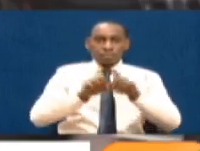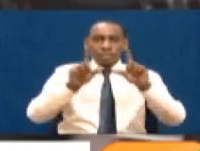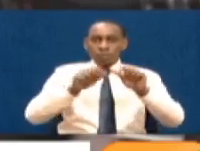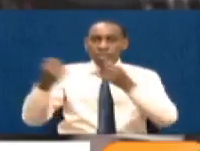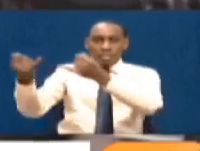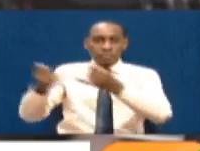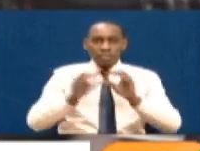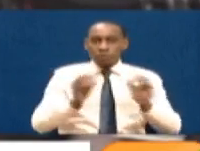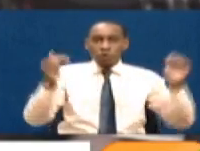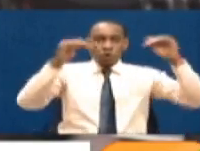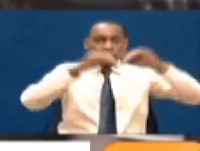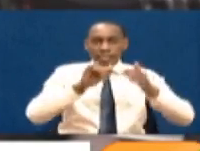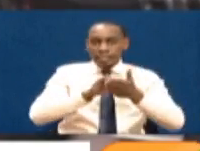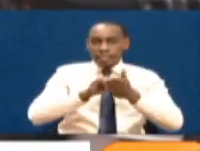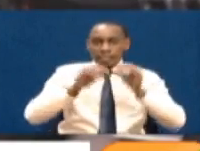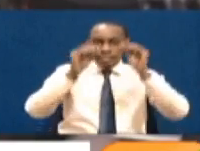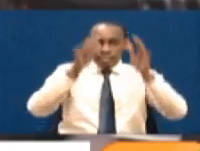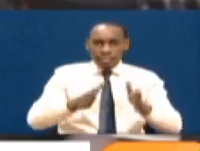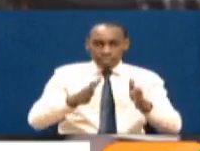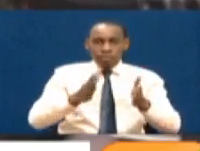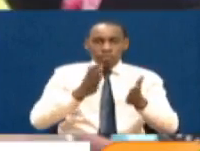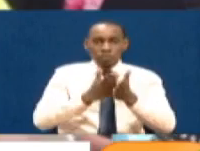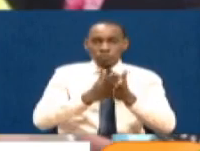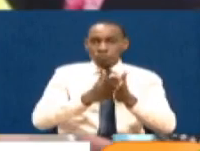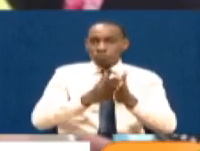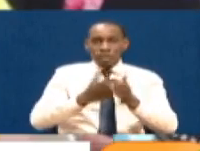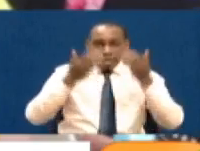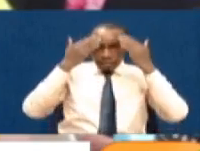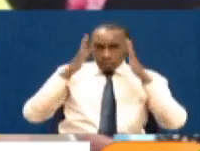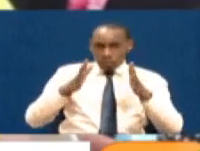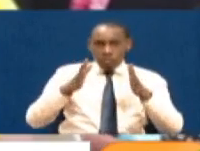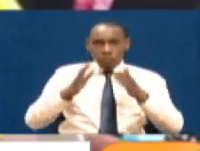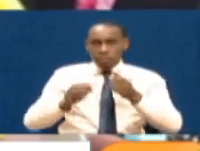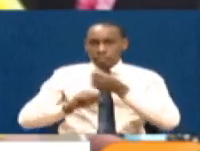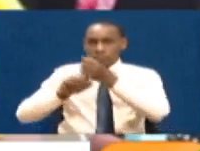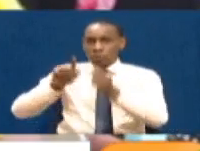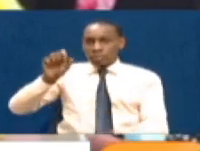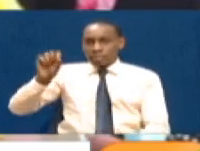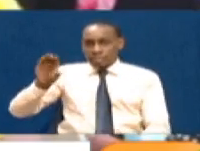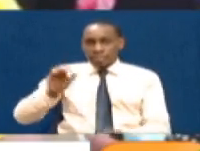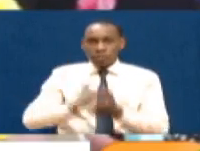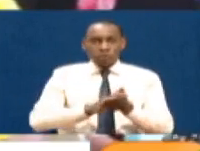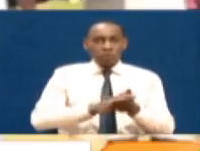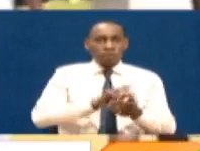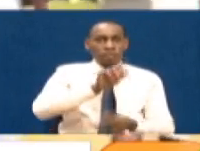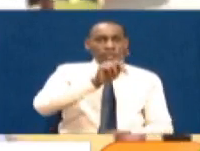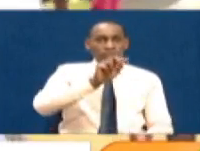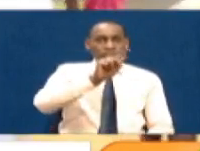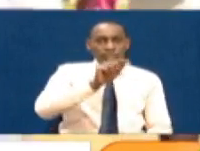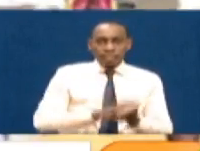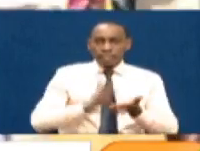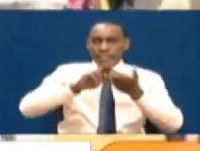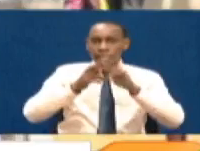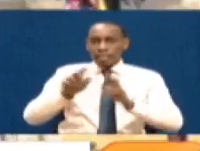katika mkutano huu, walimu wakisalia katika njia panda, wasijue wamfuate mwajiri au mtetezi. Uhusiano kati